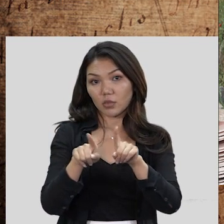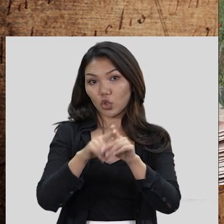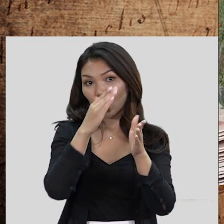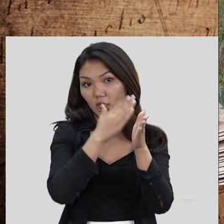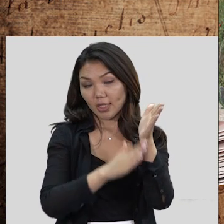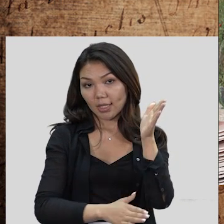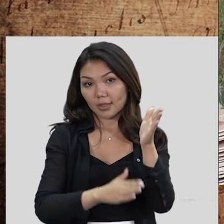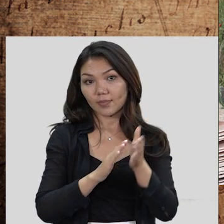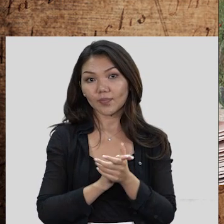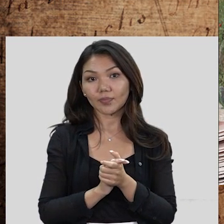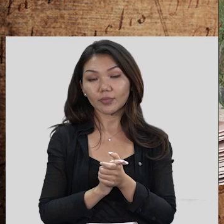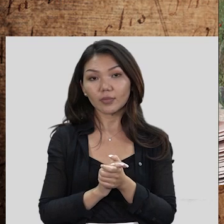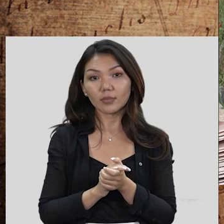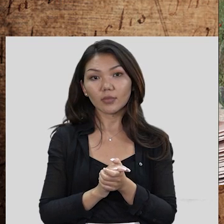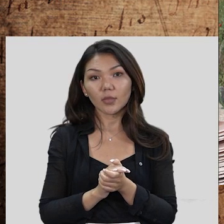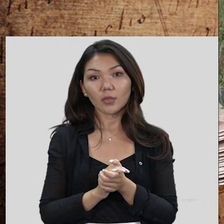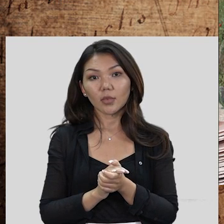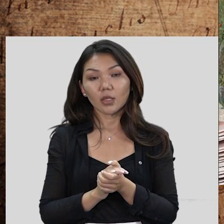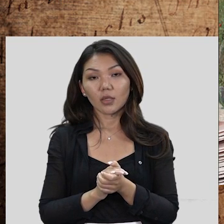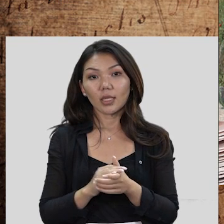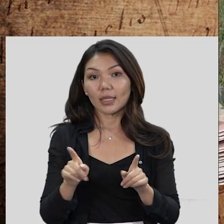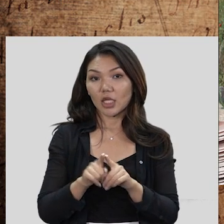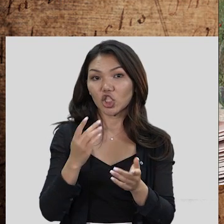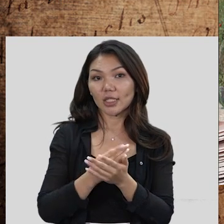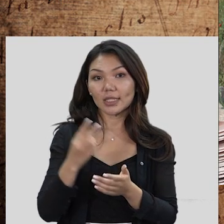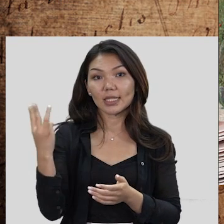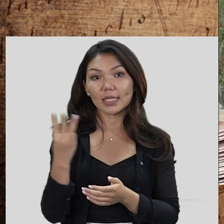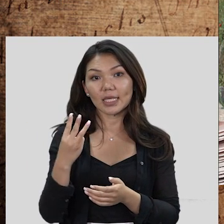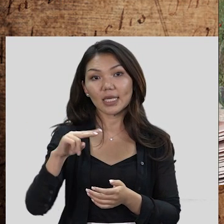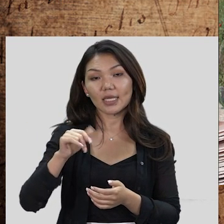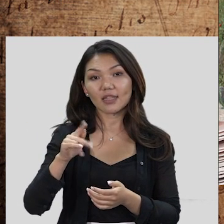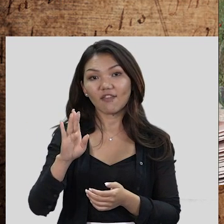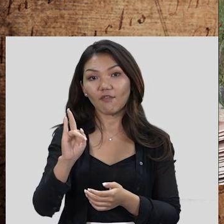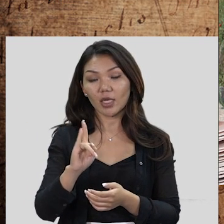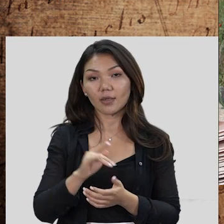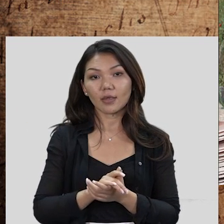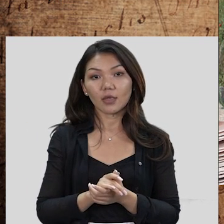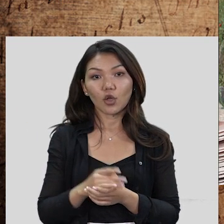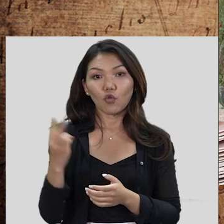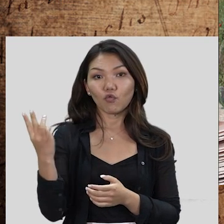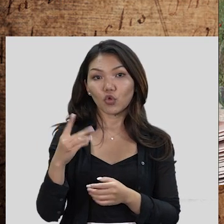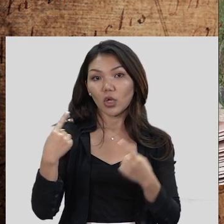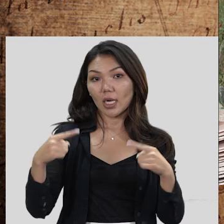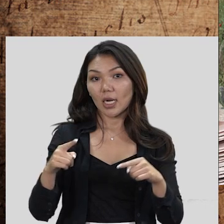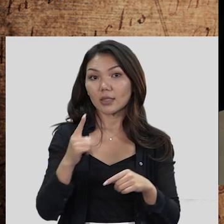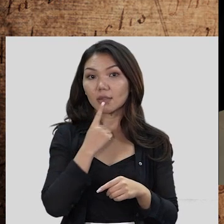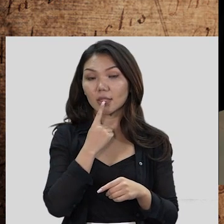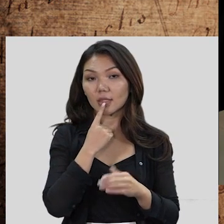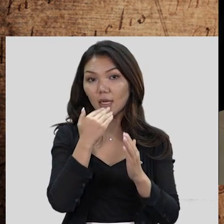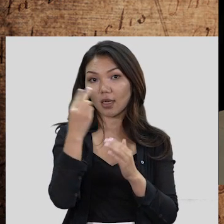удача для историка находка 3 линги то есть совпадающего текста в трех разных письменных вариантах